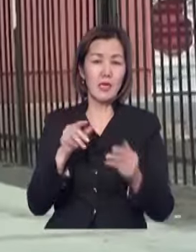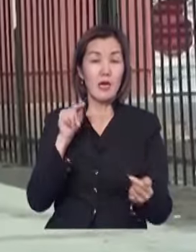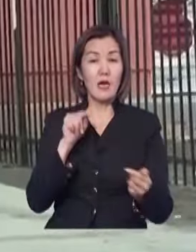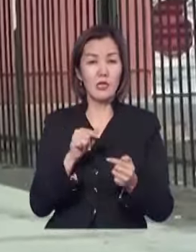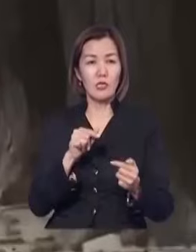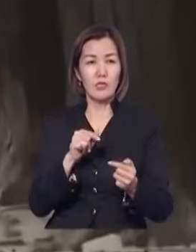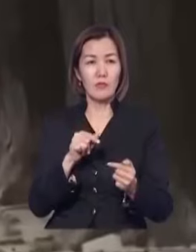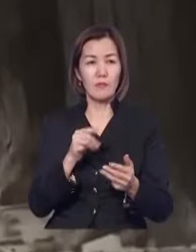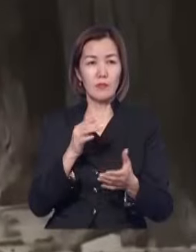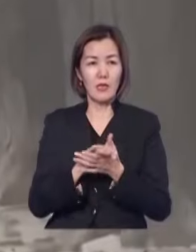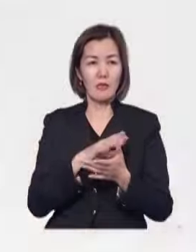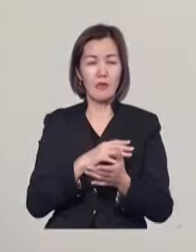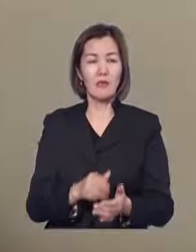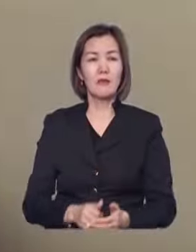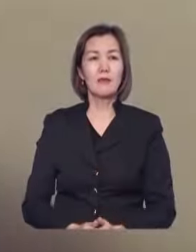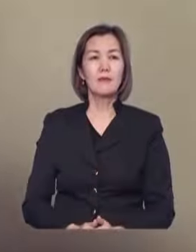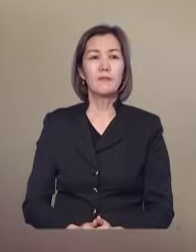деп таныған.